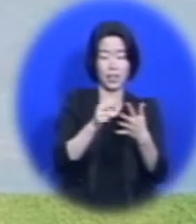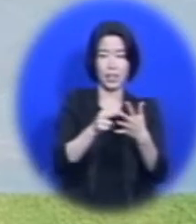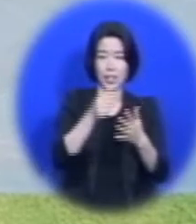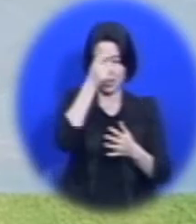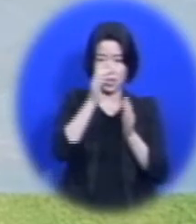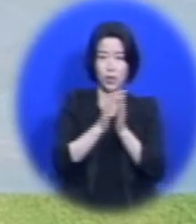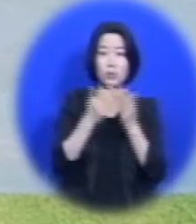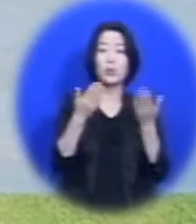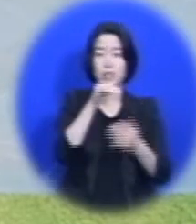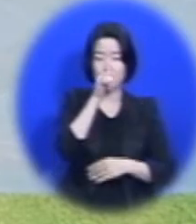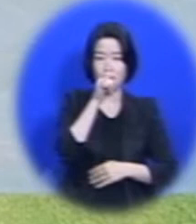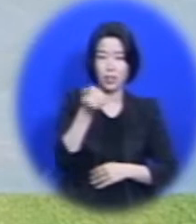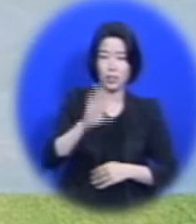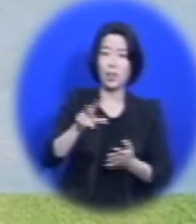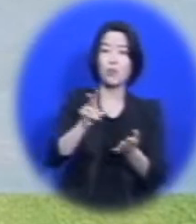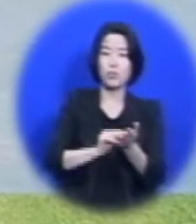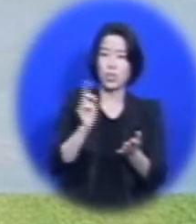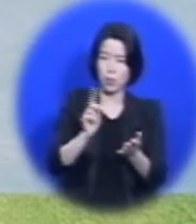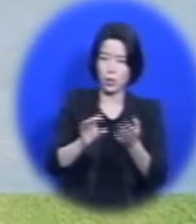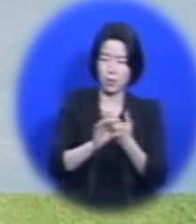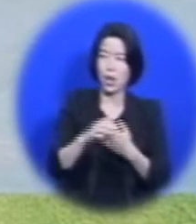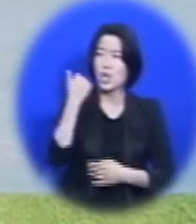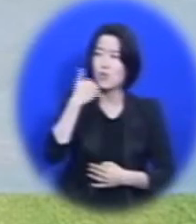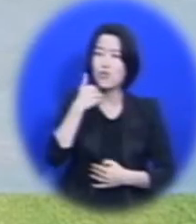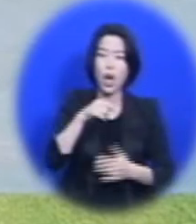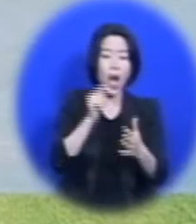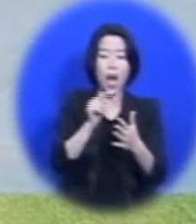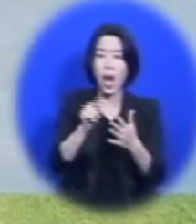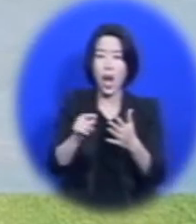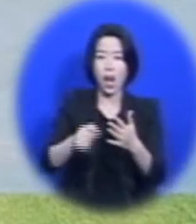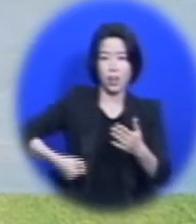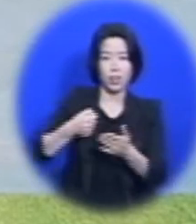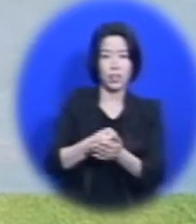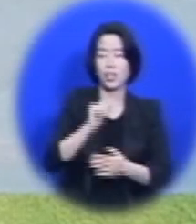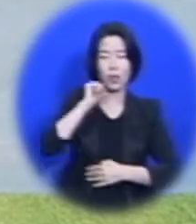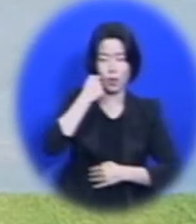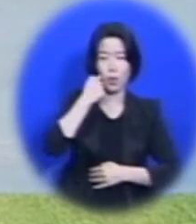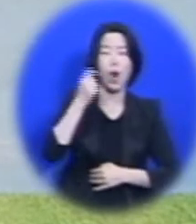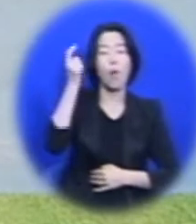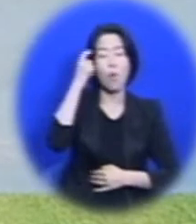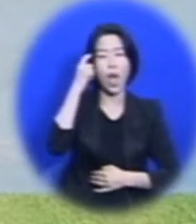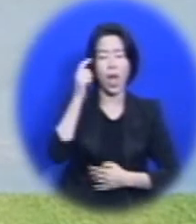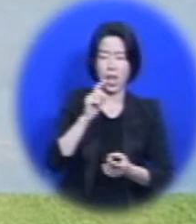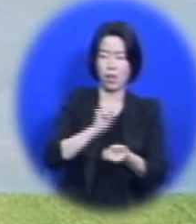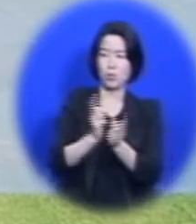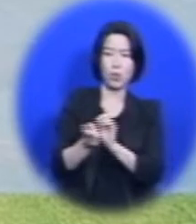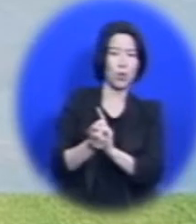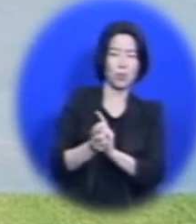거예요. 그런데 문제는 누가 기도하는 것을 정하기가 참 어렵다는 겁니다. 왜? 서로 안 하려고